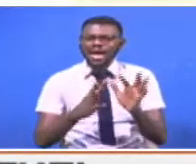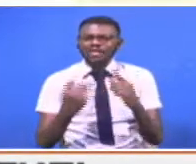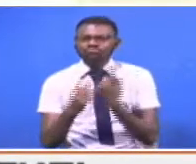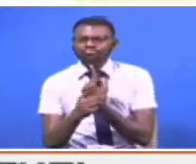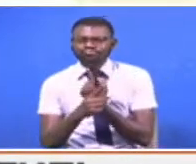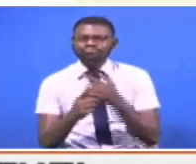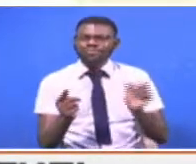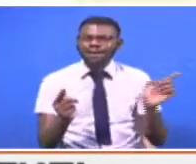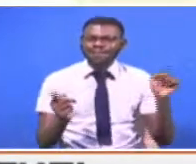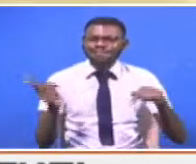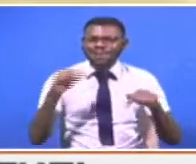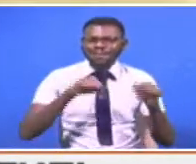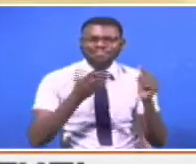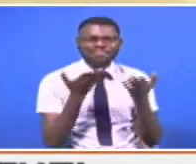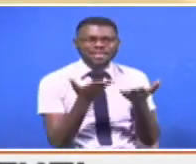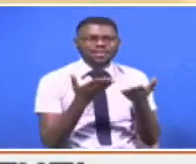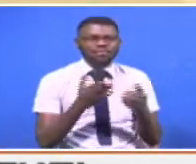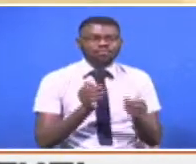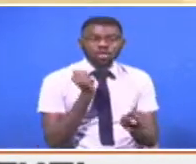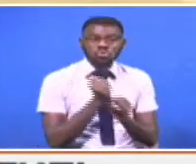alifanya kuunganisha